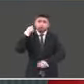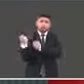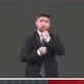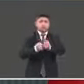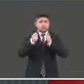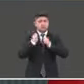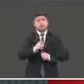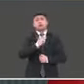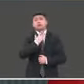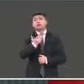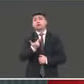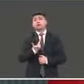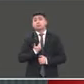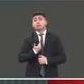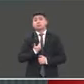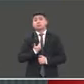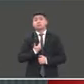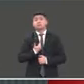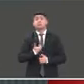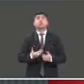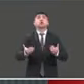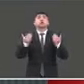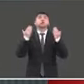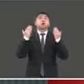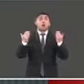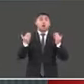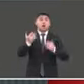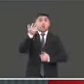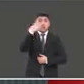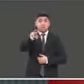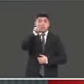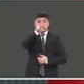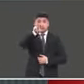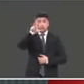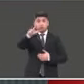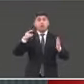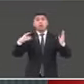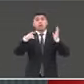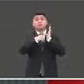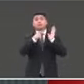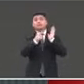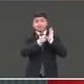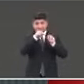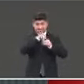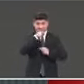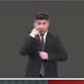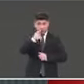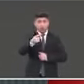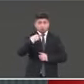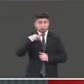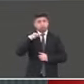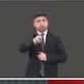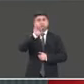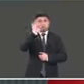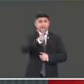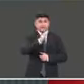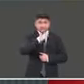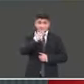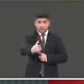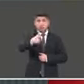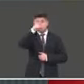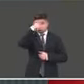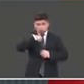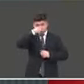sürdürüyoruz İnşallah 2020/3 hedeflerimize DEU bu ülke mizi